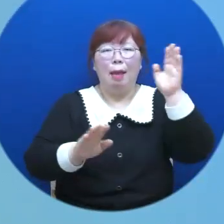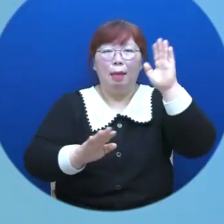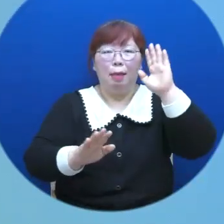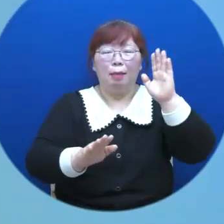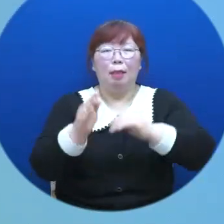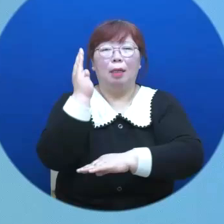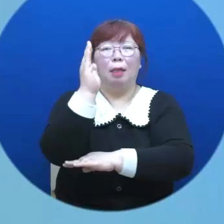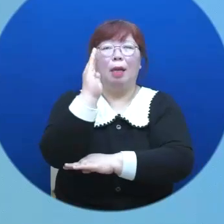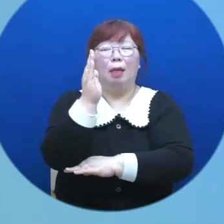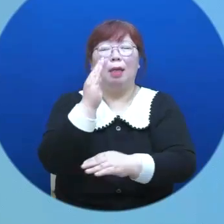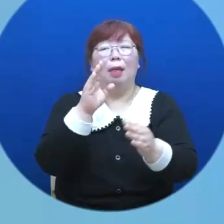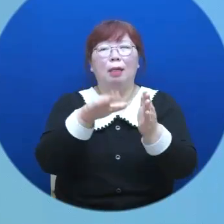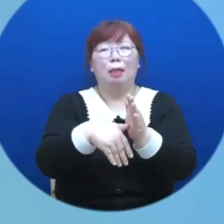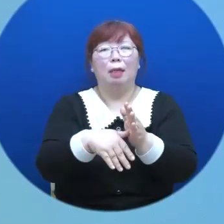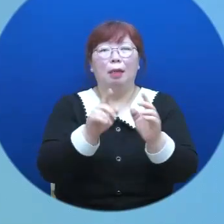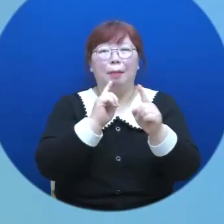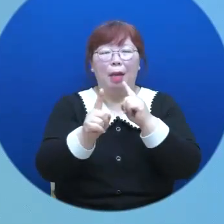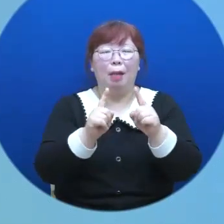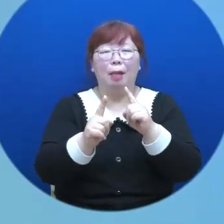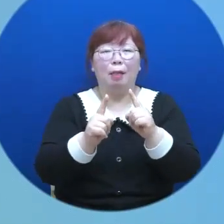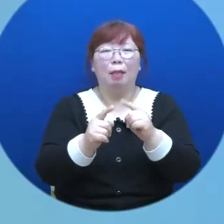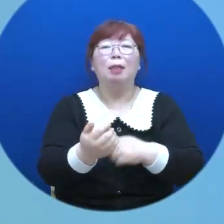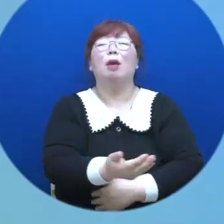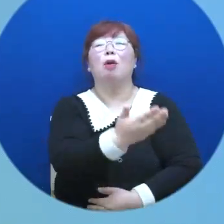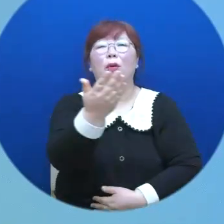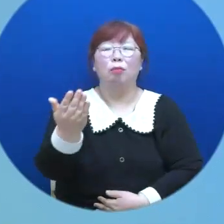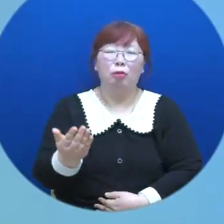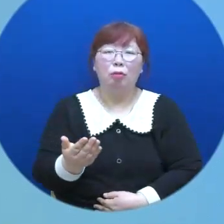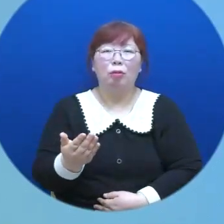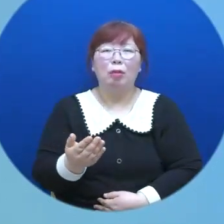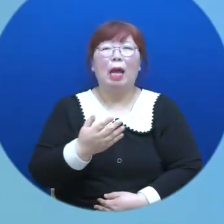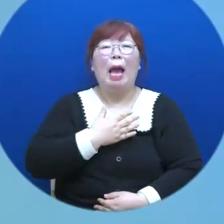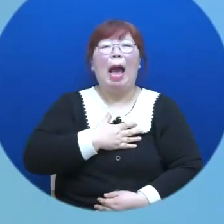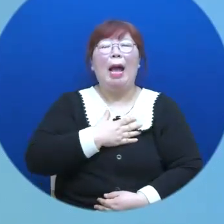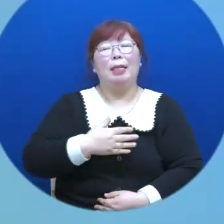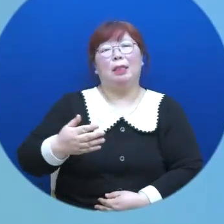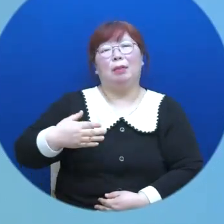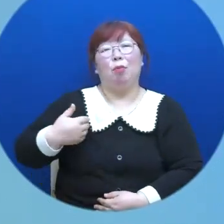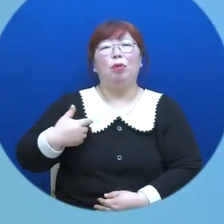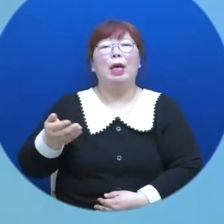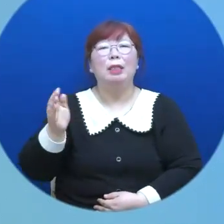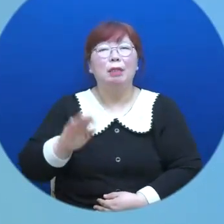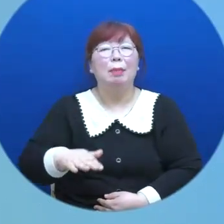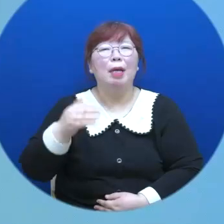강의하면서 뭐라고 얘기하느냐. 여러분이 알지 못하지만